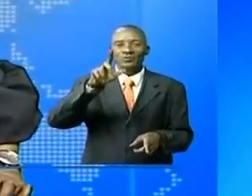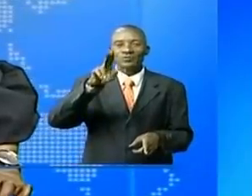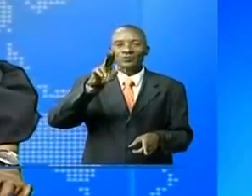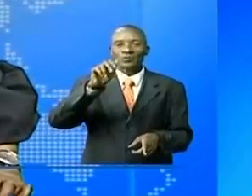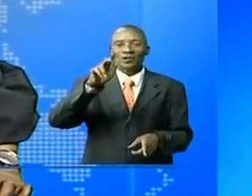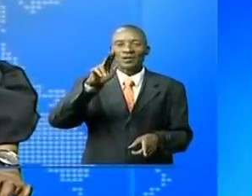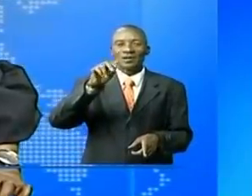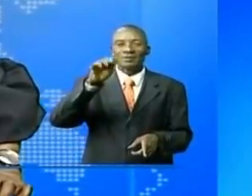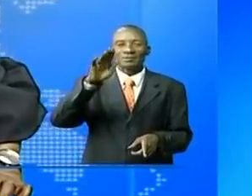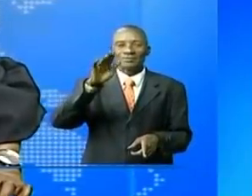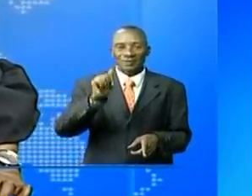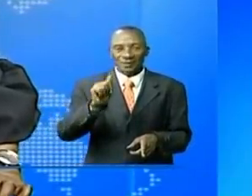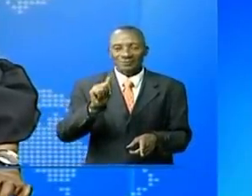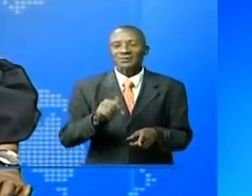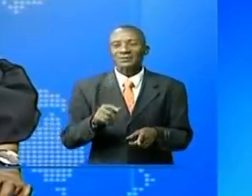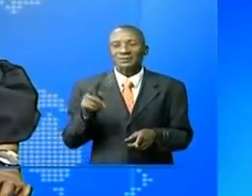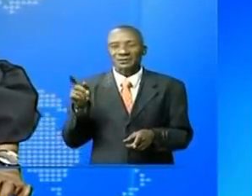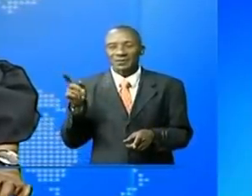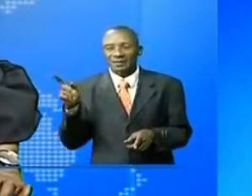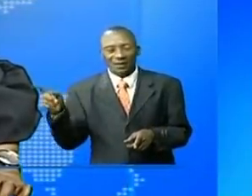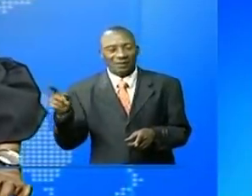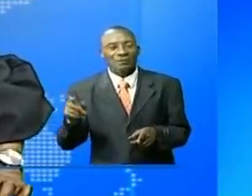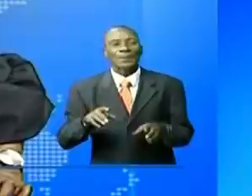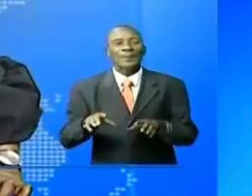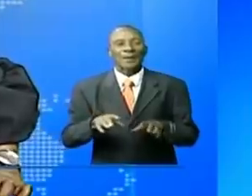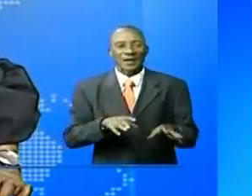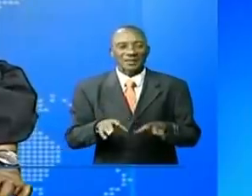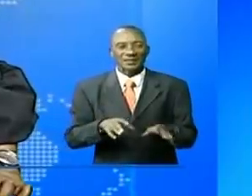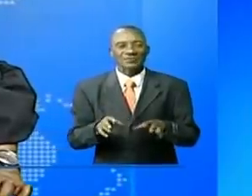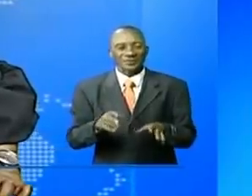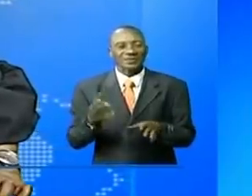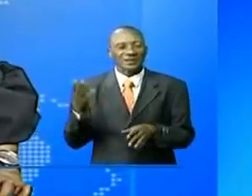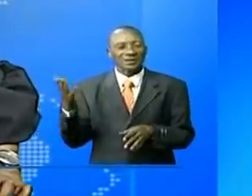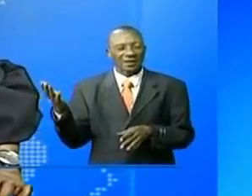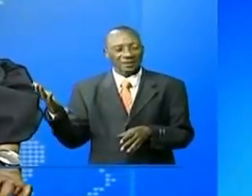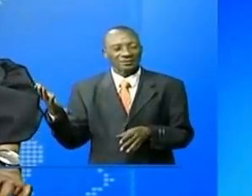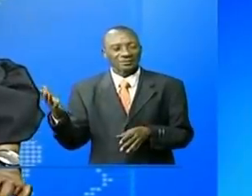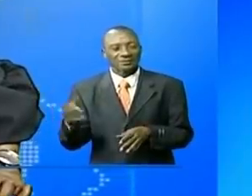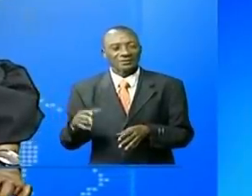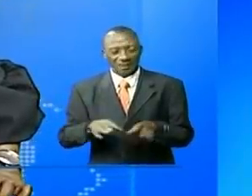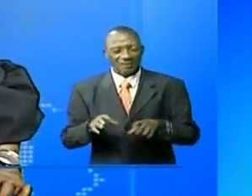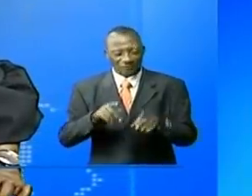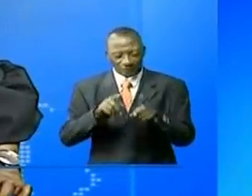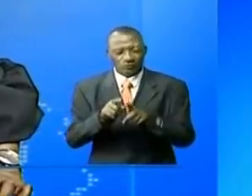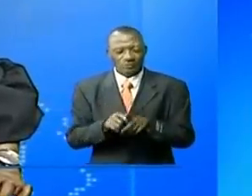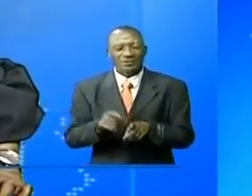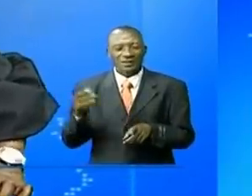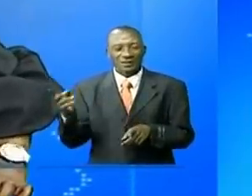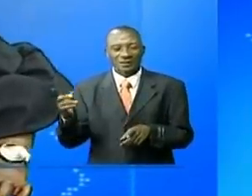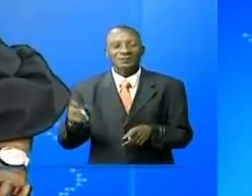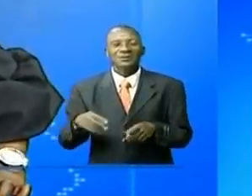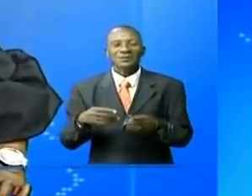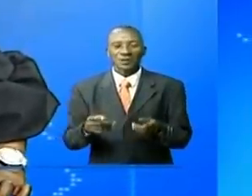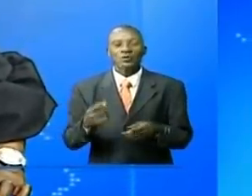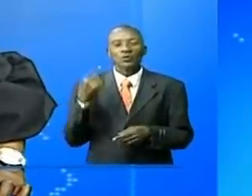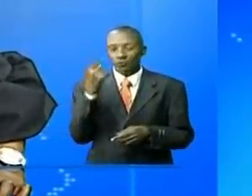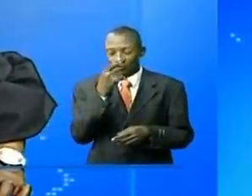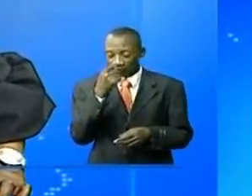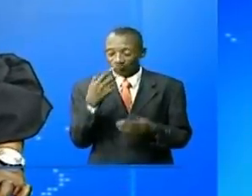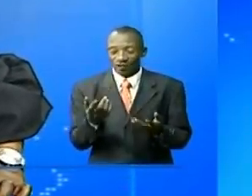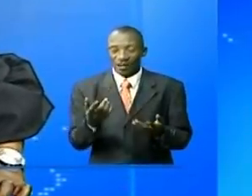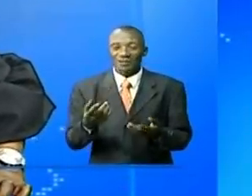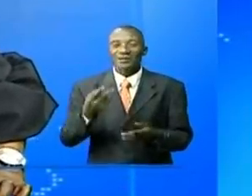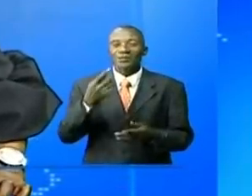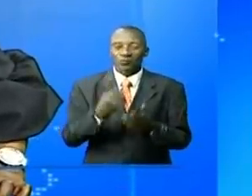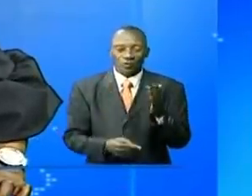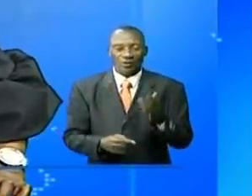FECOFA, conduite par son secrétaire général adjoint Patrice Manguinda, séjourne dans cette province à ce sujet. Suivez les détails